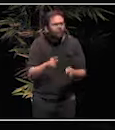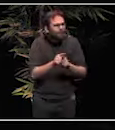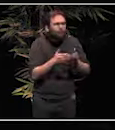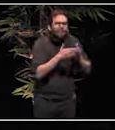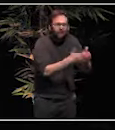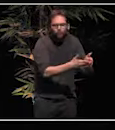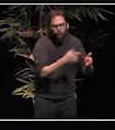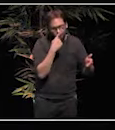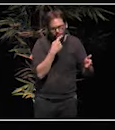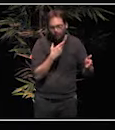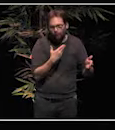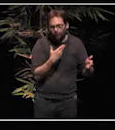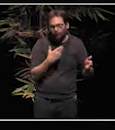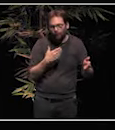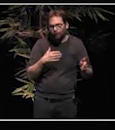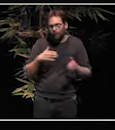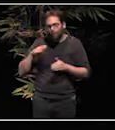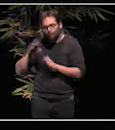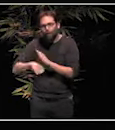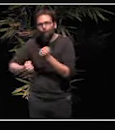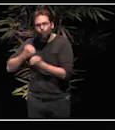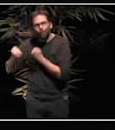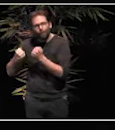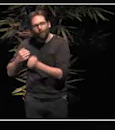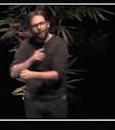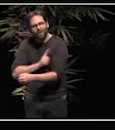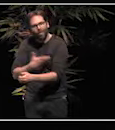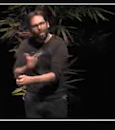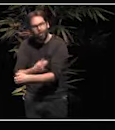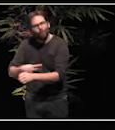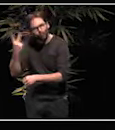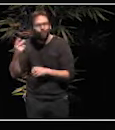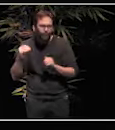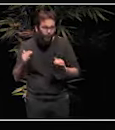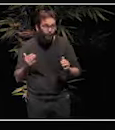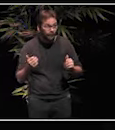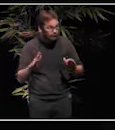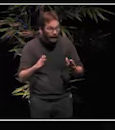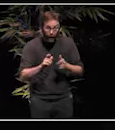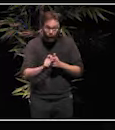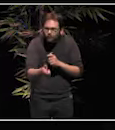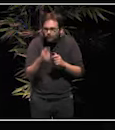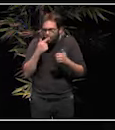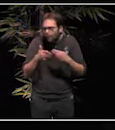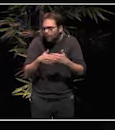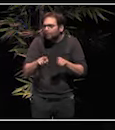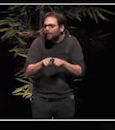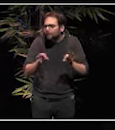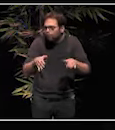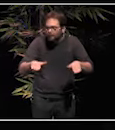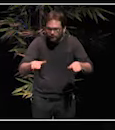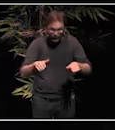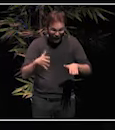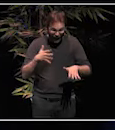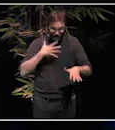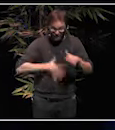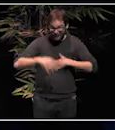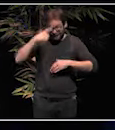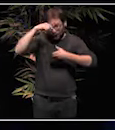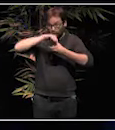même moindre que quand on court dans la montagne jour et nuit. Et du coup, les conséquences sont un peu la même. C'est-à-dire qu'on a un autre type de fatigue